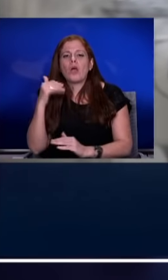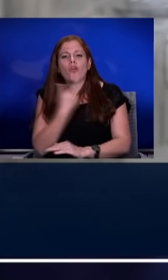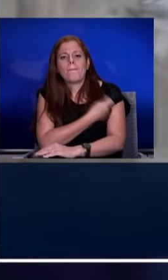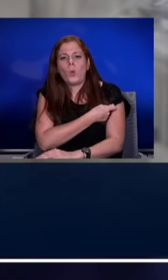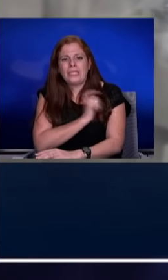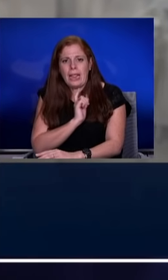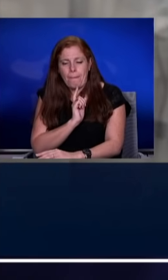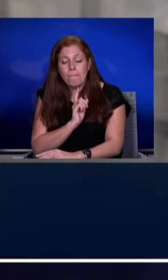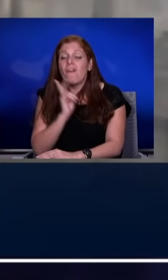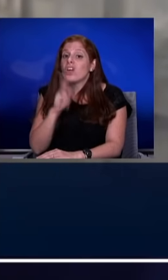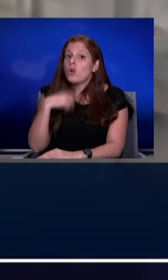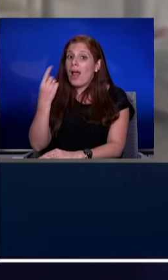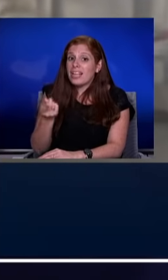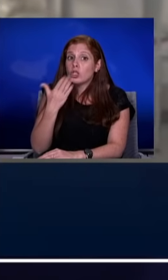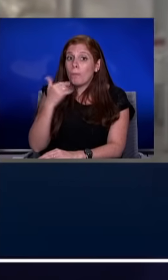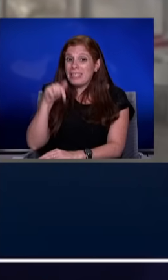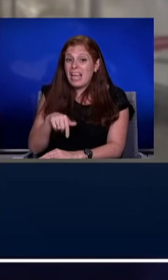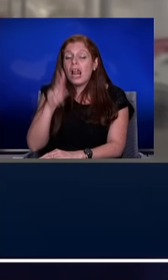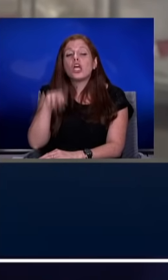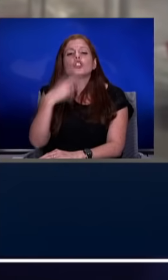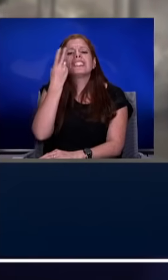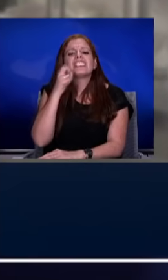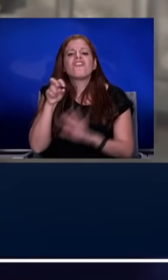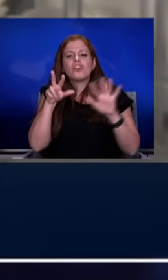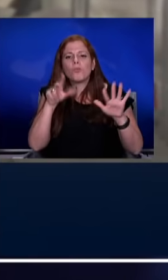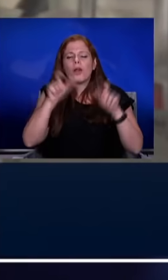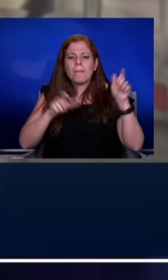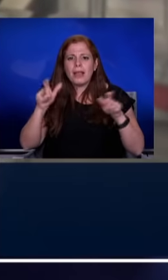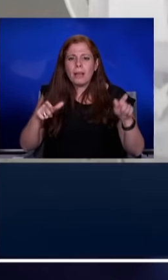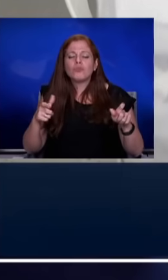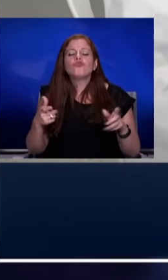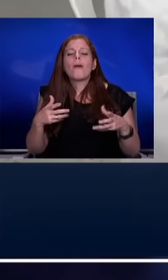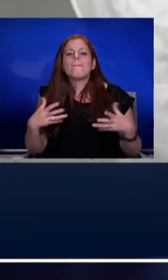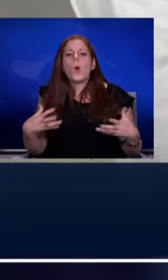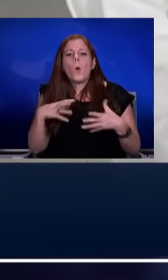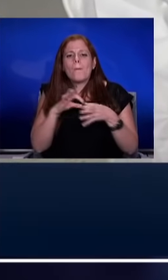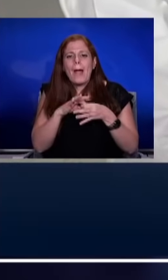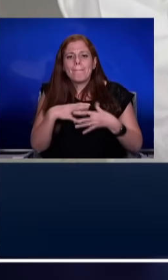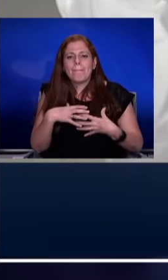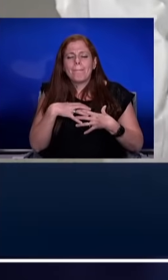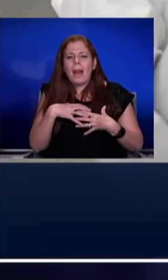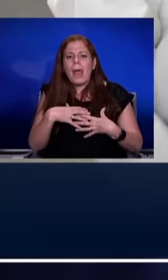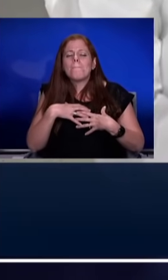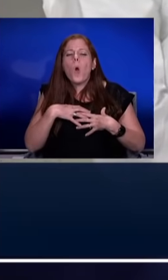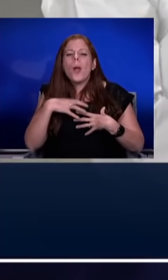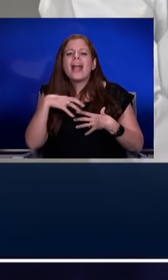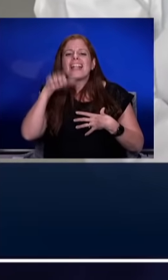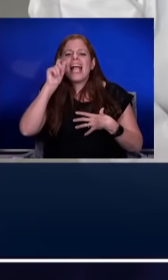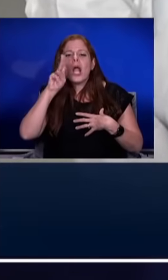ואני יכולה להגיד לך שבישראל יש 28 בני אדם שמחוברים למכונת אקמו, זה המון,